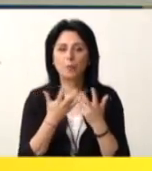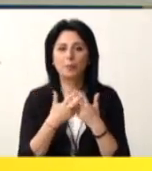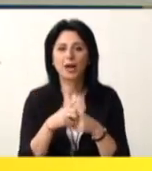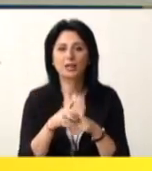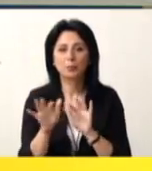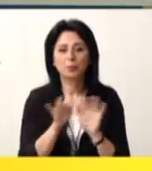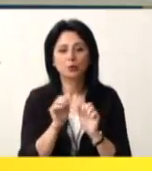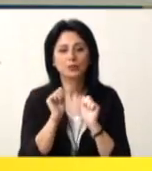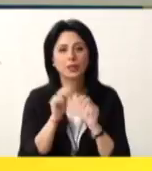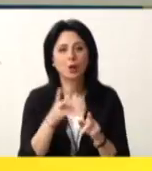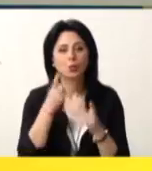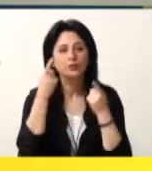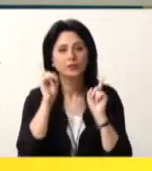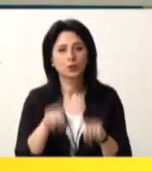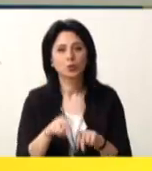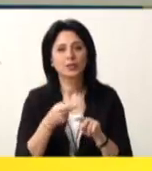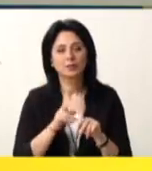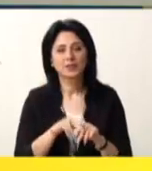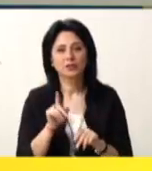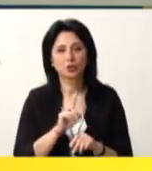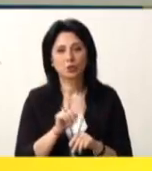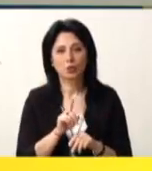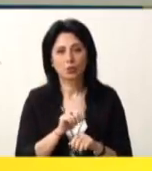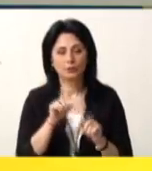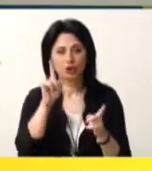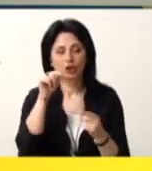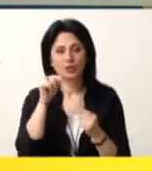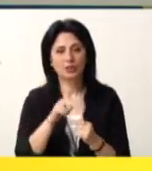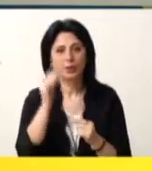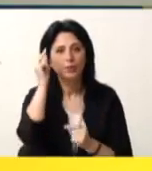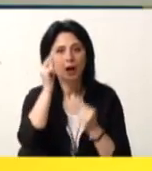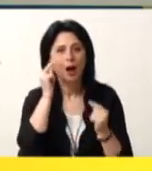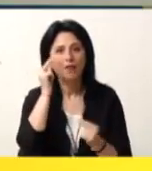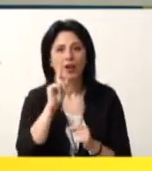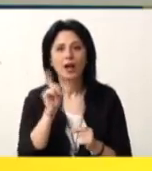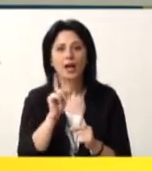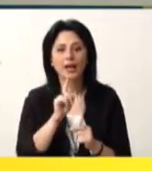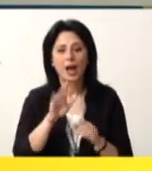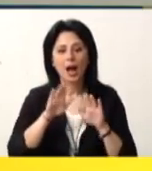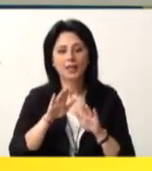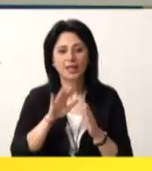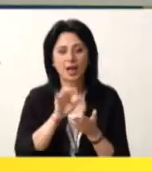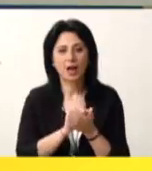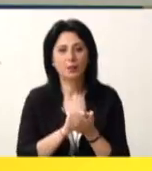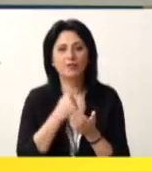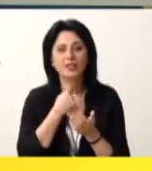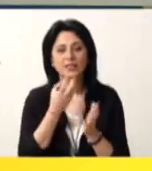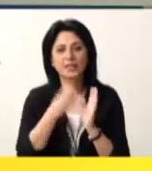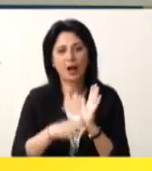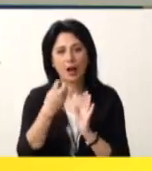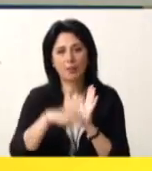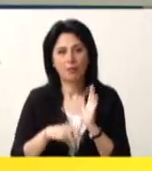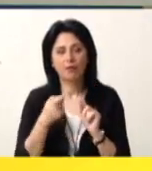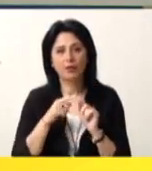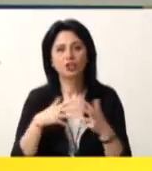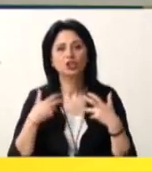მექანიზმები, პროცესები, რომელიც ჩვენ უნდა ვიცოდეთ იმისათვის, რომ შესაბამისად გავიაზროთ, რა ადგილი უკავია საყლაპავს და რა მნიშვნელობა აქვს